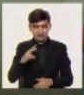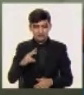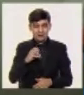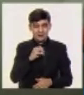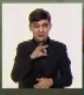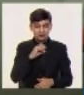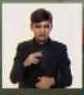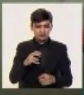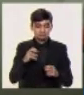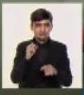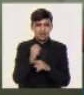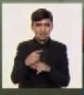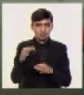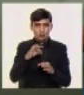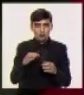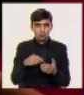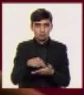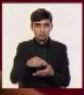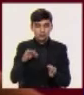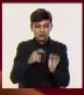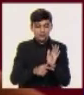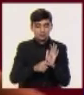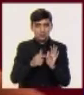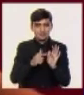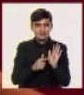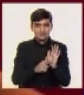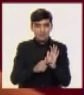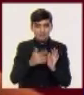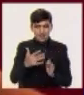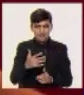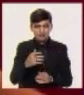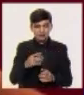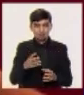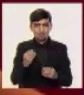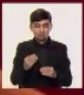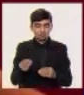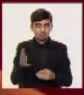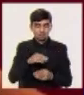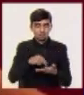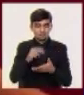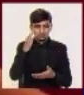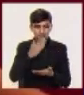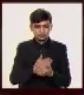собирается разместить заказ на покупку 75 дополнительных лайнеров.